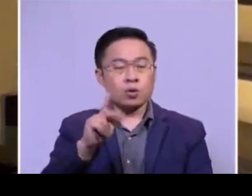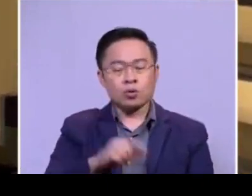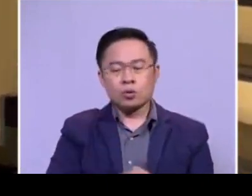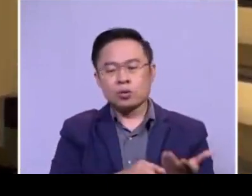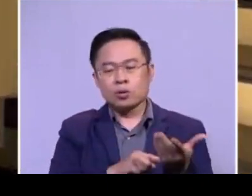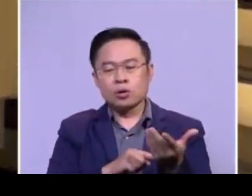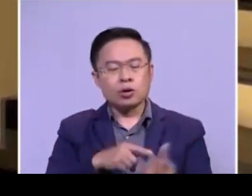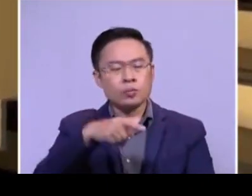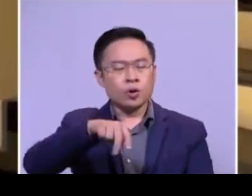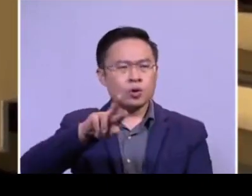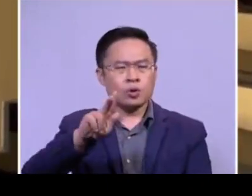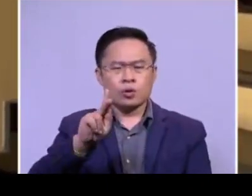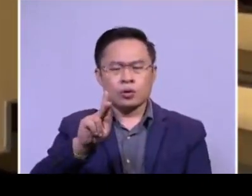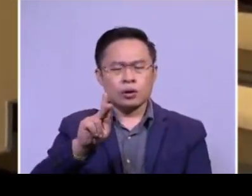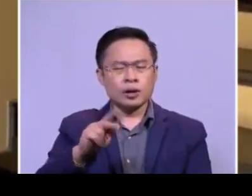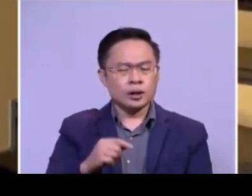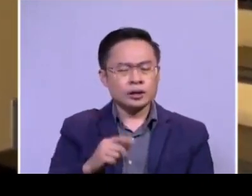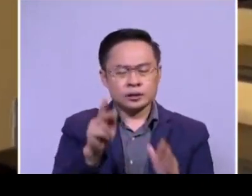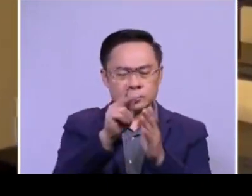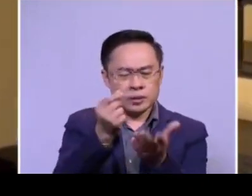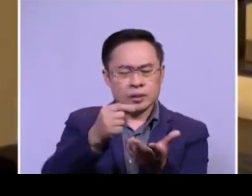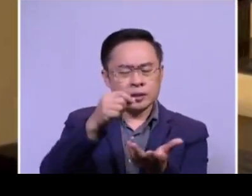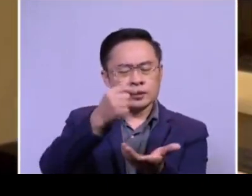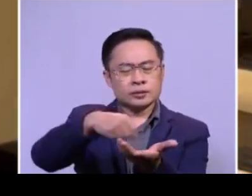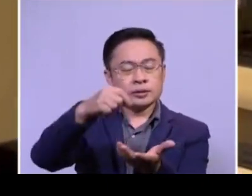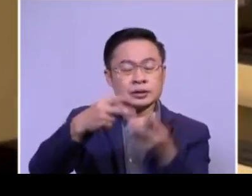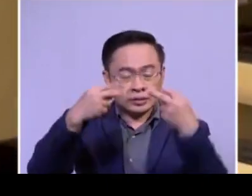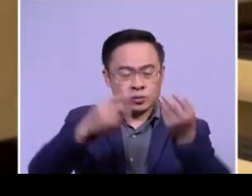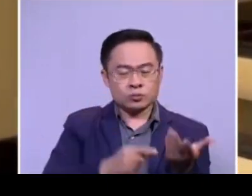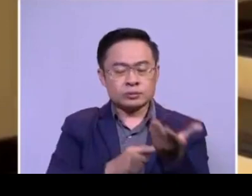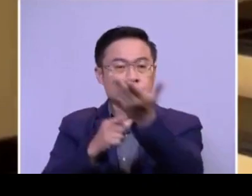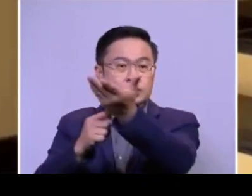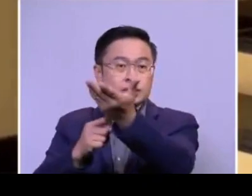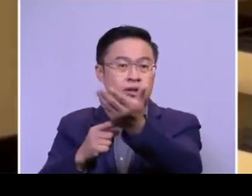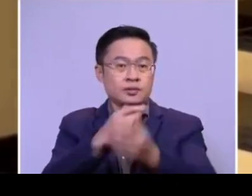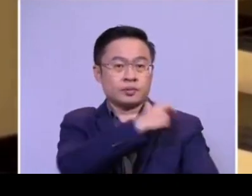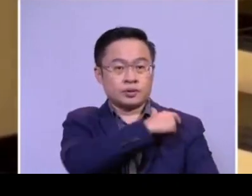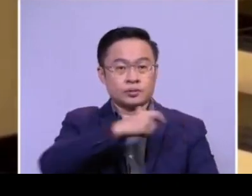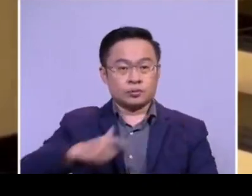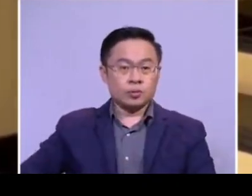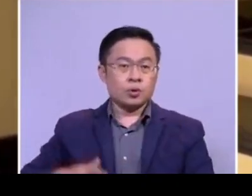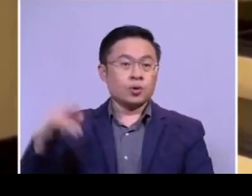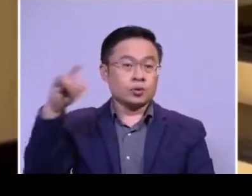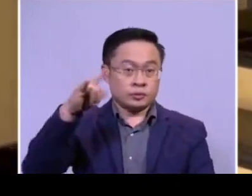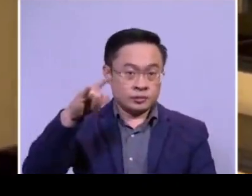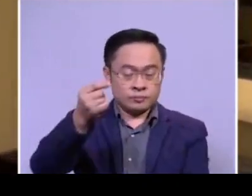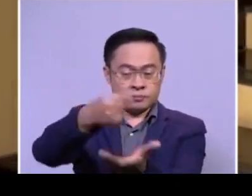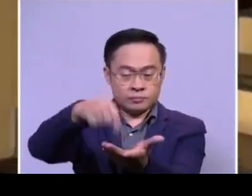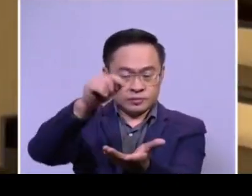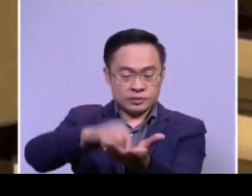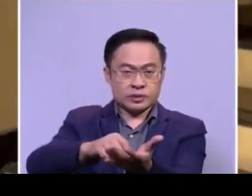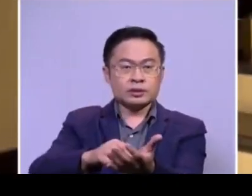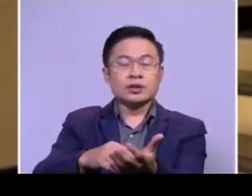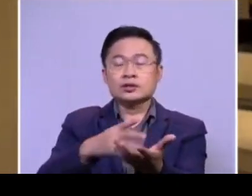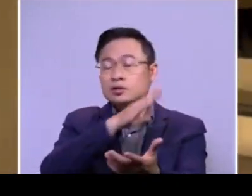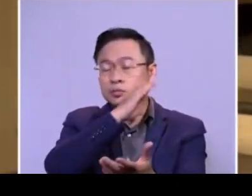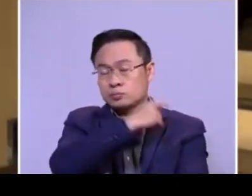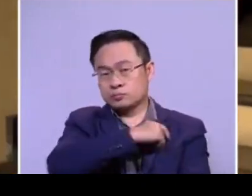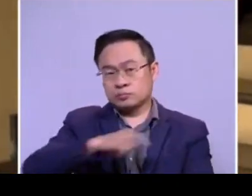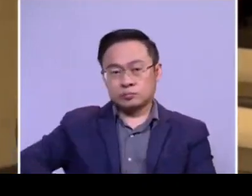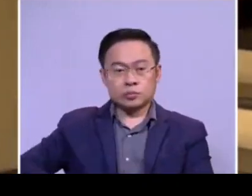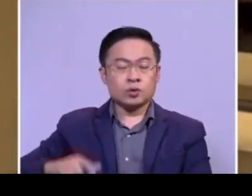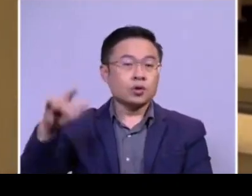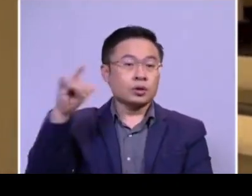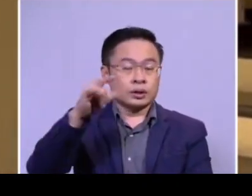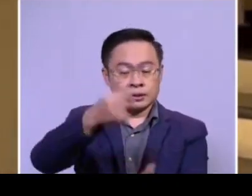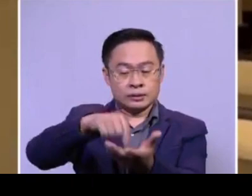ราษฎรขึ้นทูลเกล้าแล้วและคาดว่าจะลงประกาศในราชกิจจานุเบกษาเมื่อไหร่ก็มีผลในวันนั้นค่ะเมื่อผู้